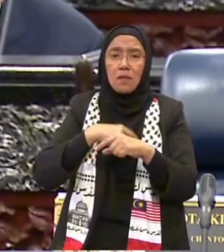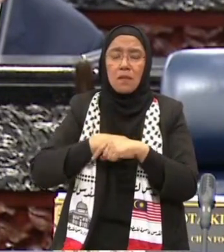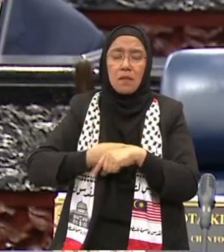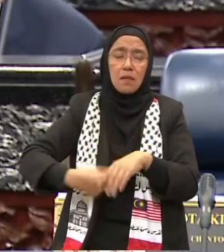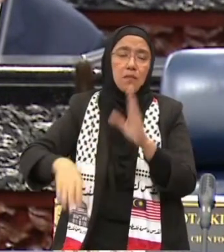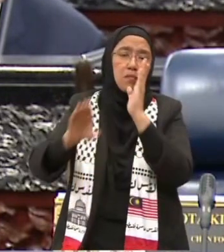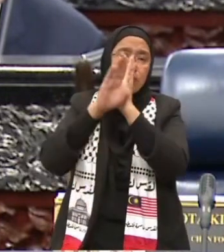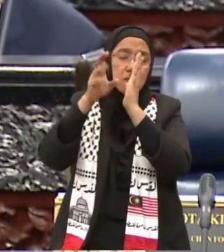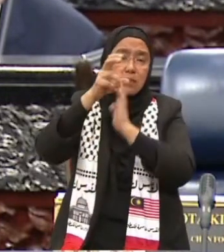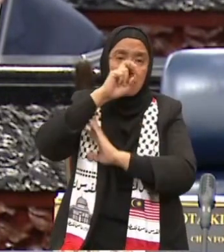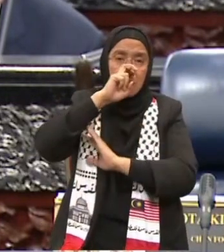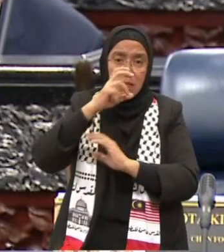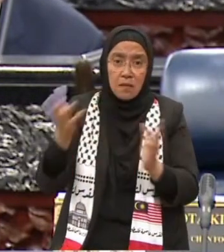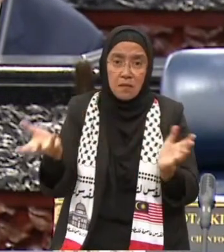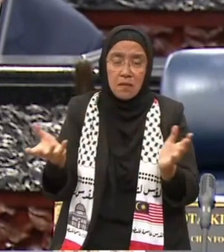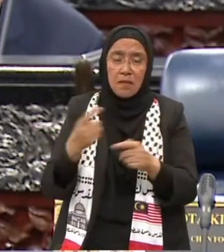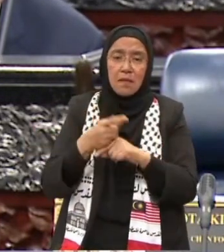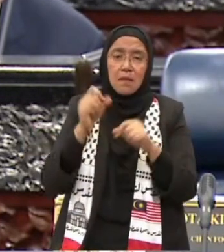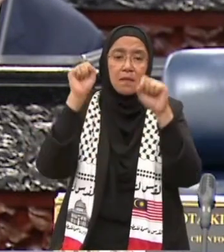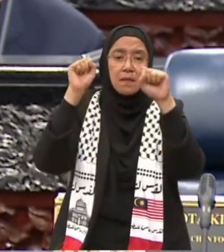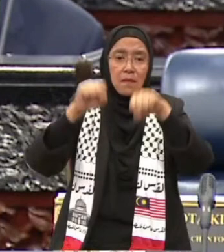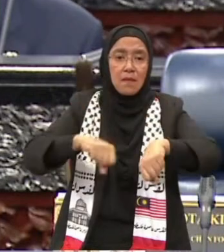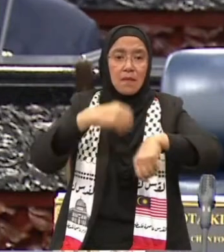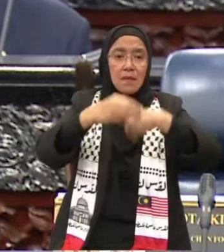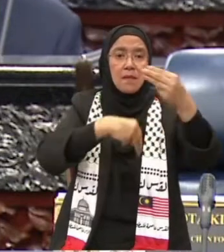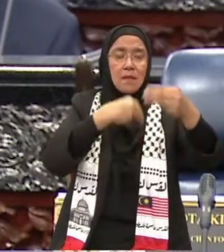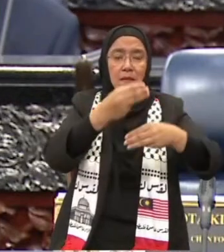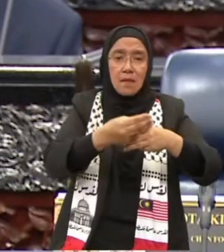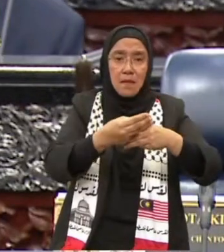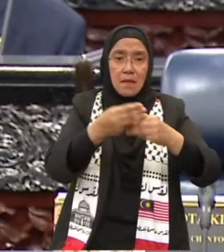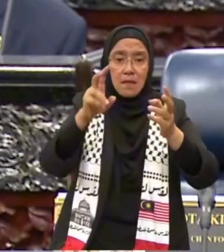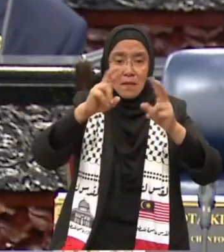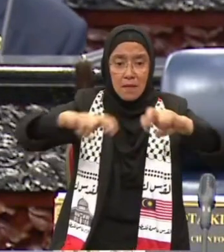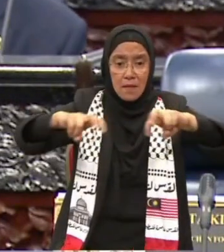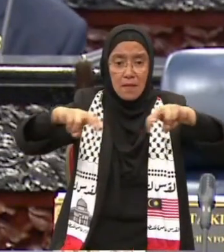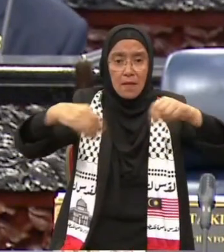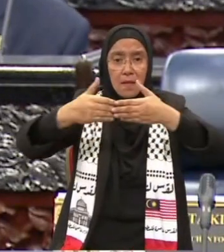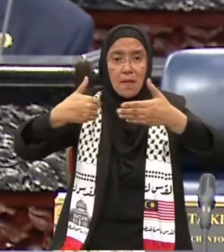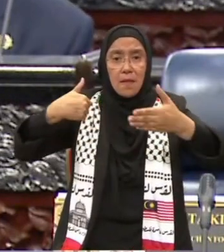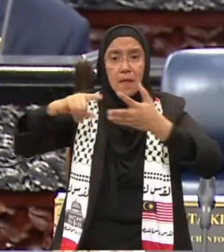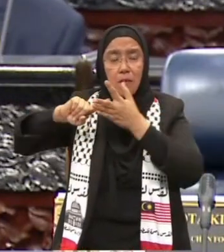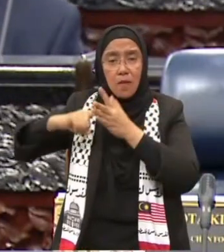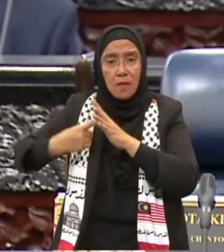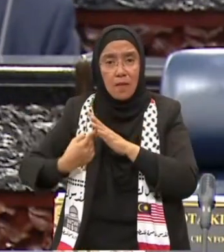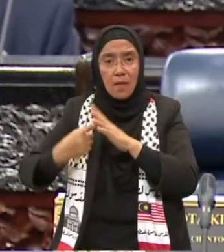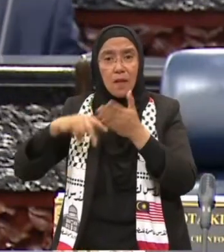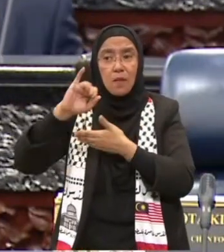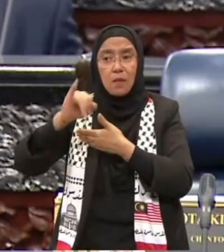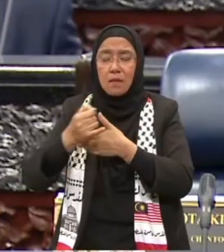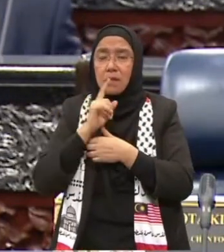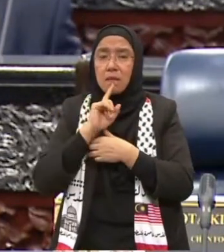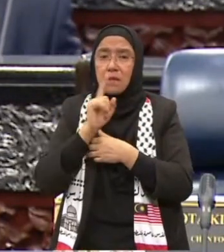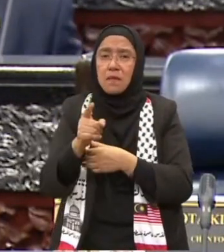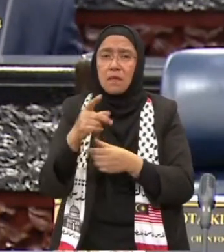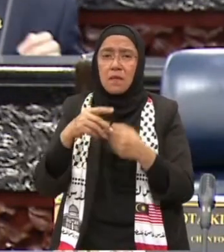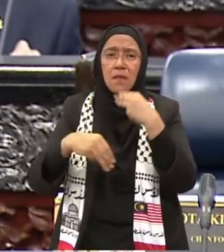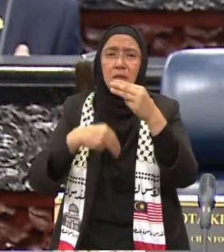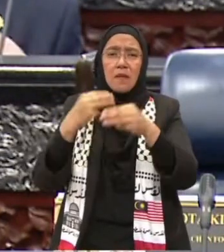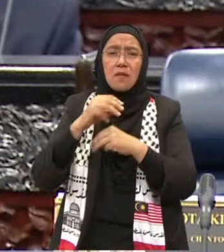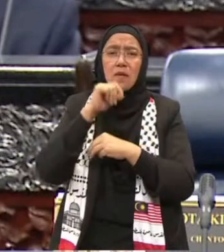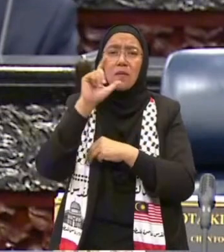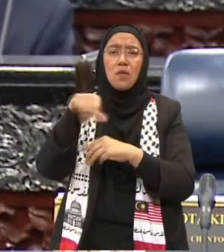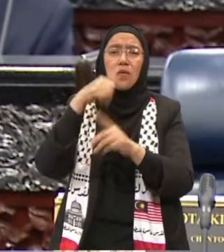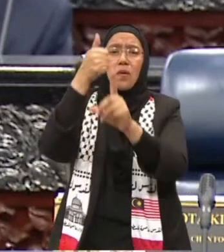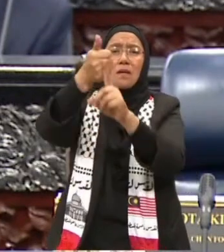melaksanakan kajian sebelum melaksanakan projeknya. Bagi saya perkara itu sepatutnya pemaju tak perlu diarahkan, kena buat,